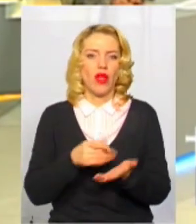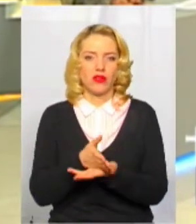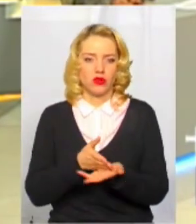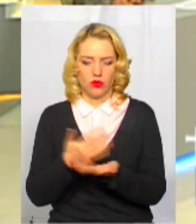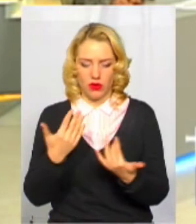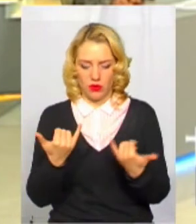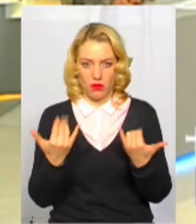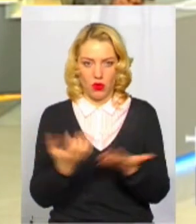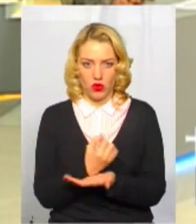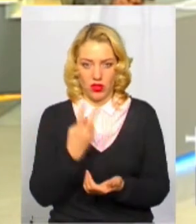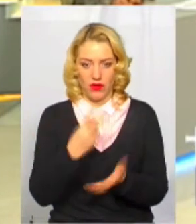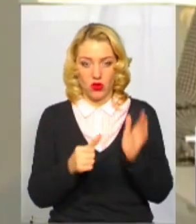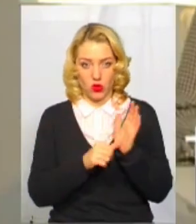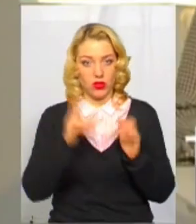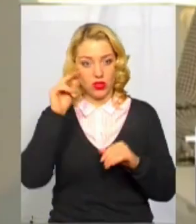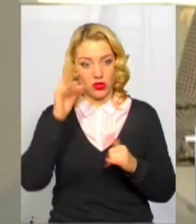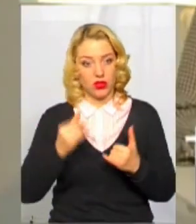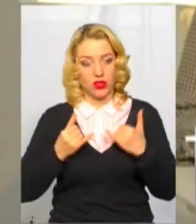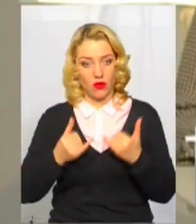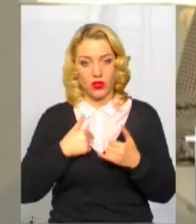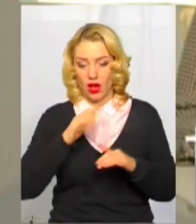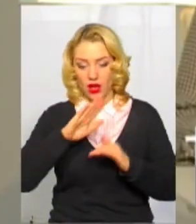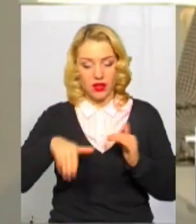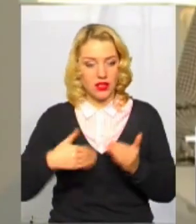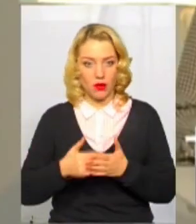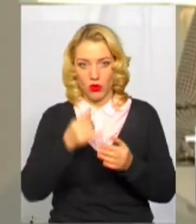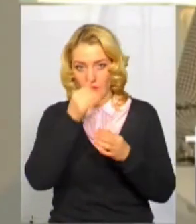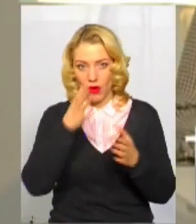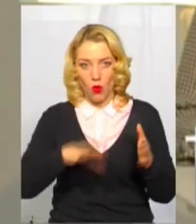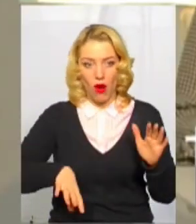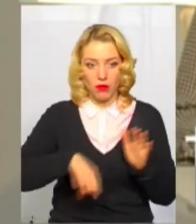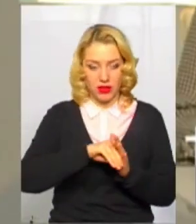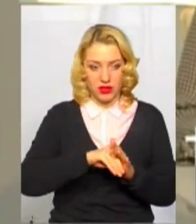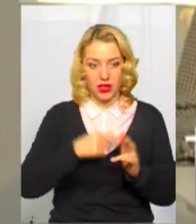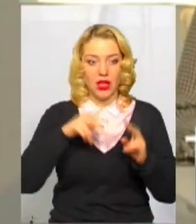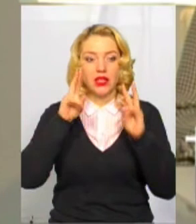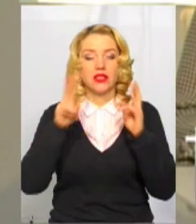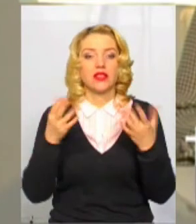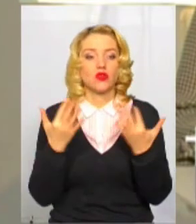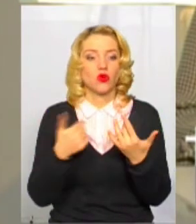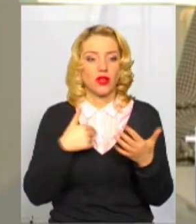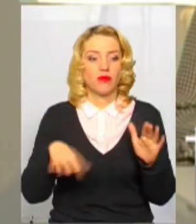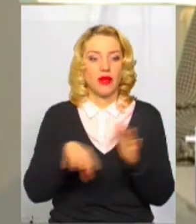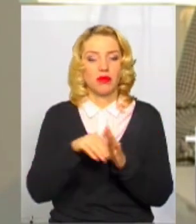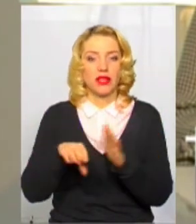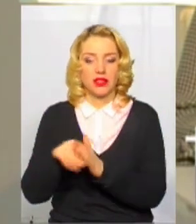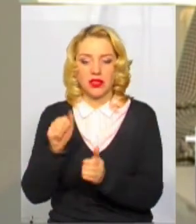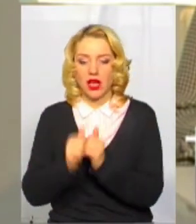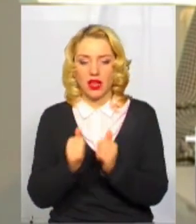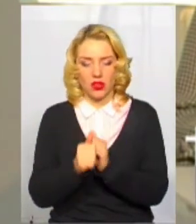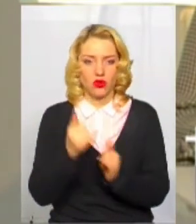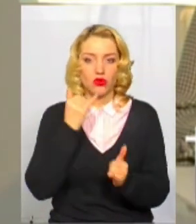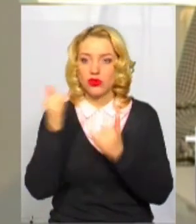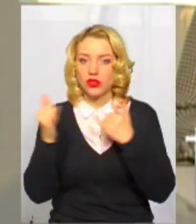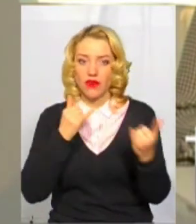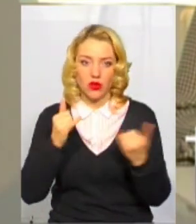вже 26 число, а я до сих пор не можу оплатити. Не знаю, сколько мне платить за каждую службу. Звоню по